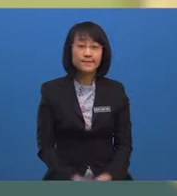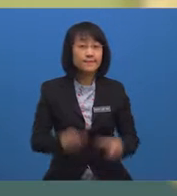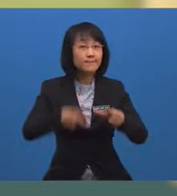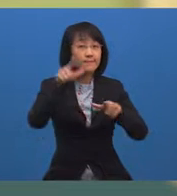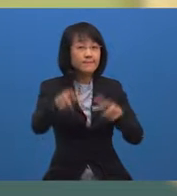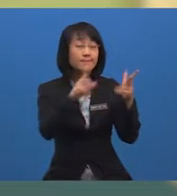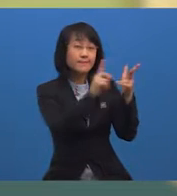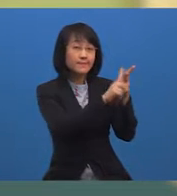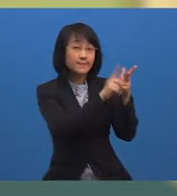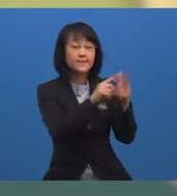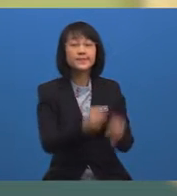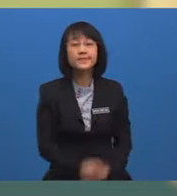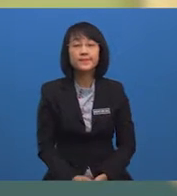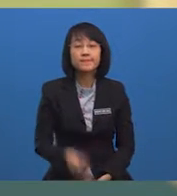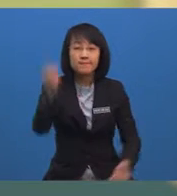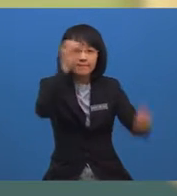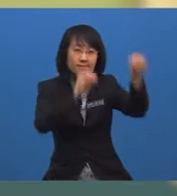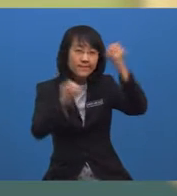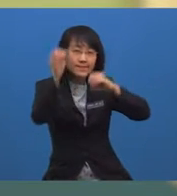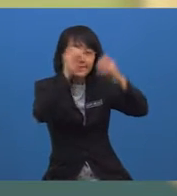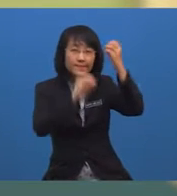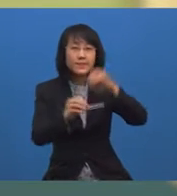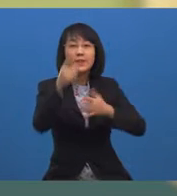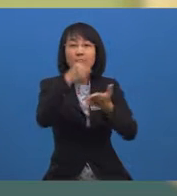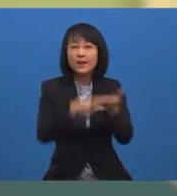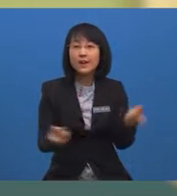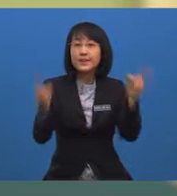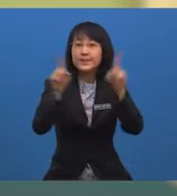Langkah ketiga, perhatikan apa yang berlaku.